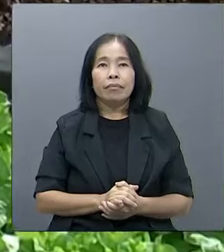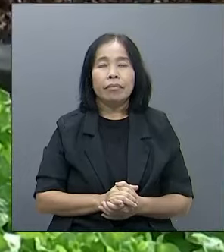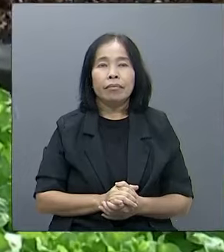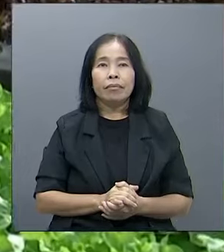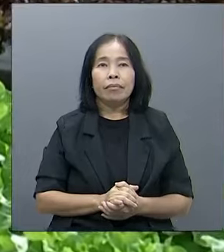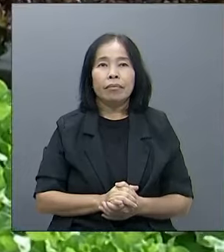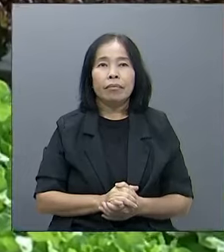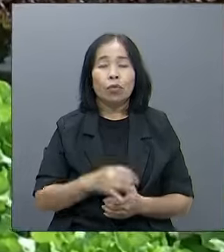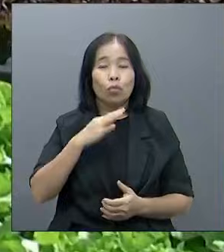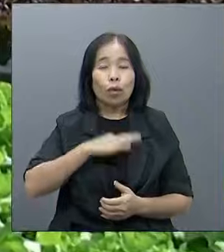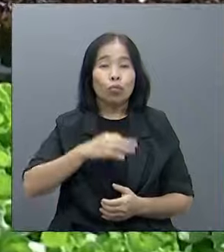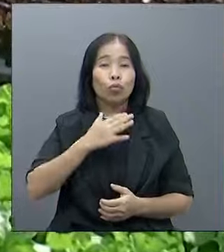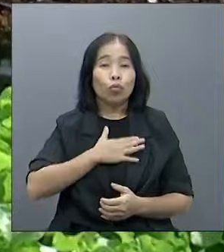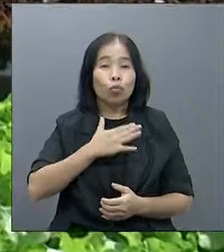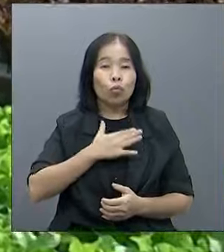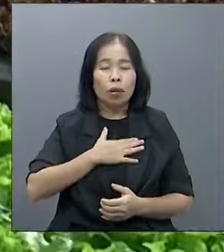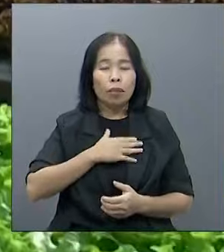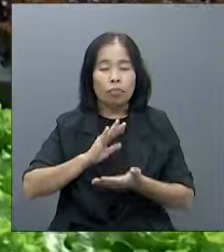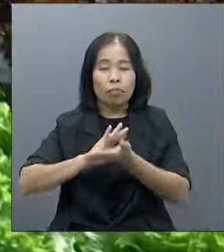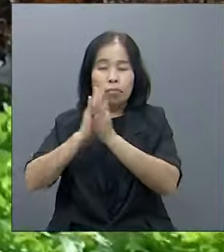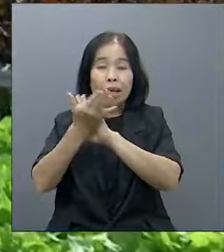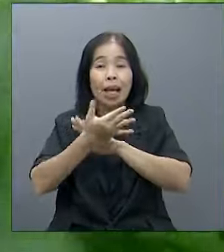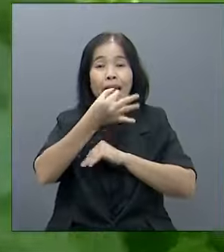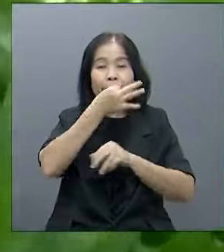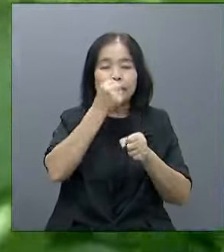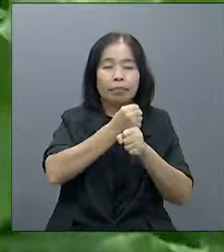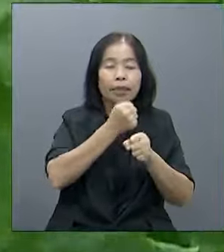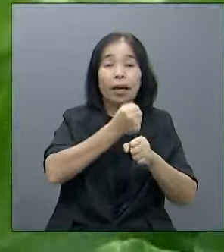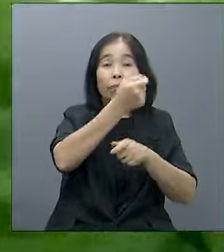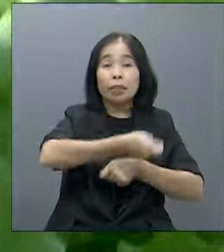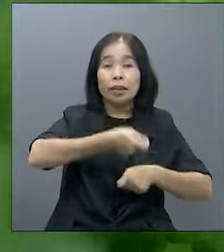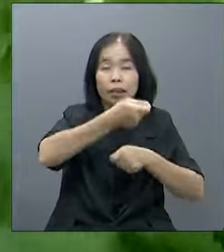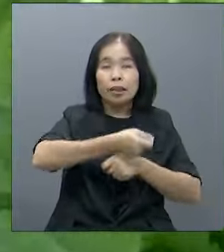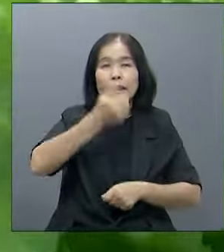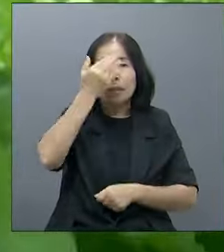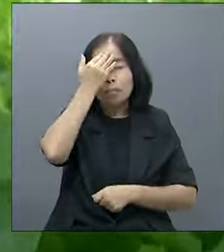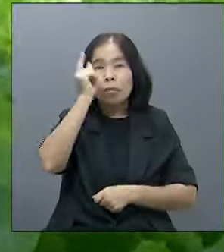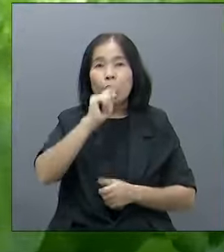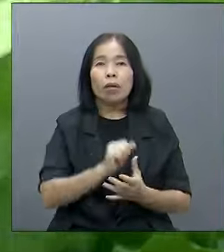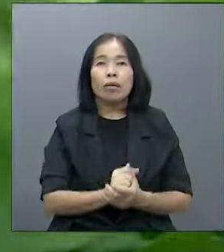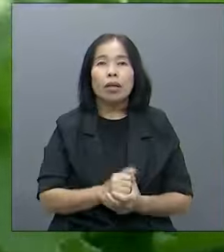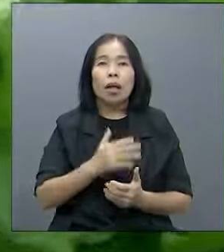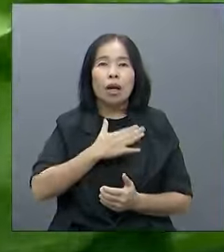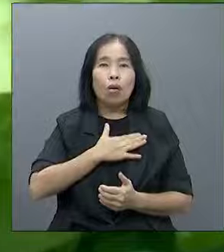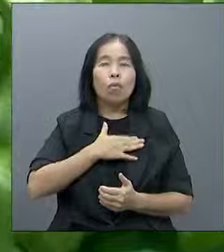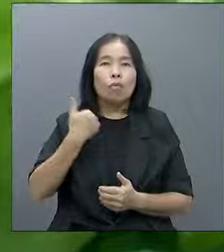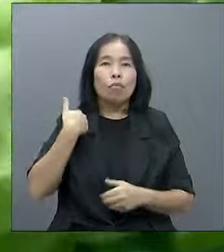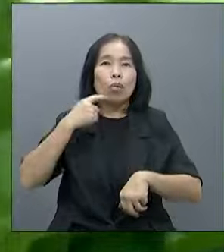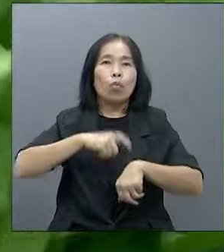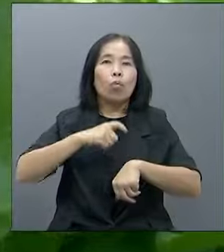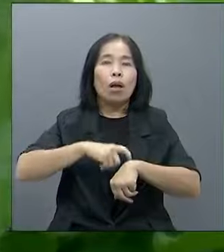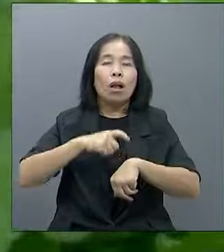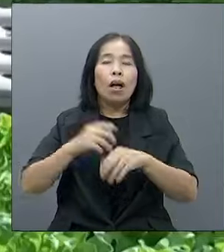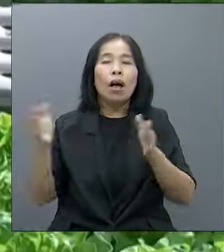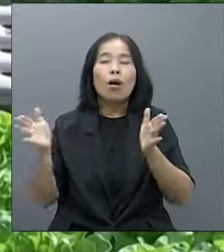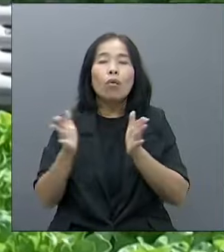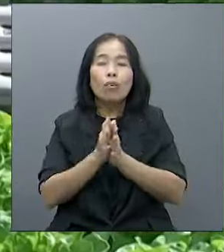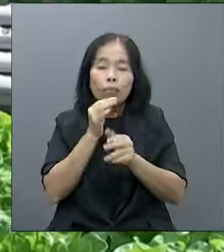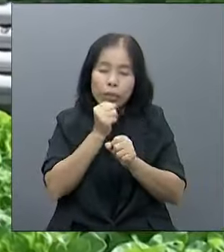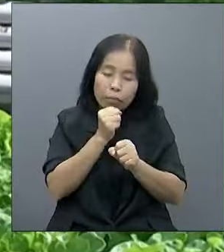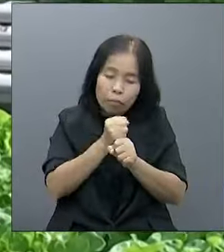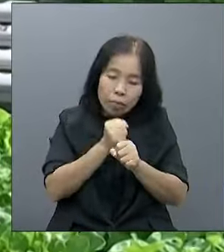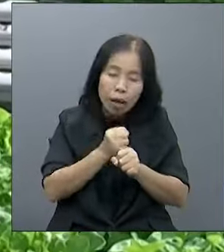ความรู้สึกของการที่จะเปลี่ยนอาชีพมาทำการเกษตรก็คือเรามีเวลาอยู่กับผักอยู่กับงานที่เราช